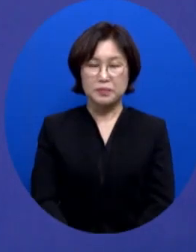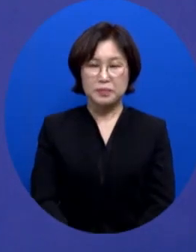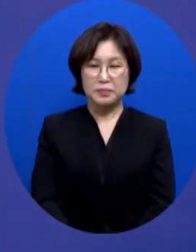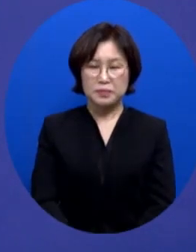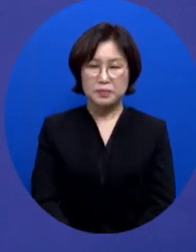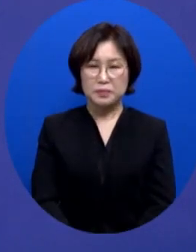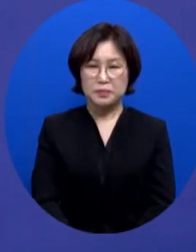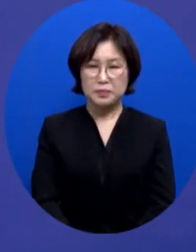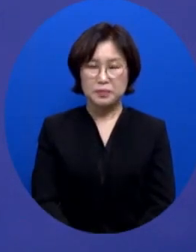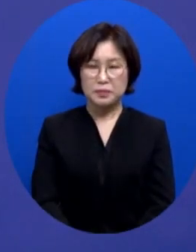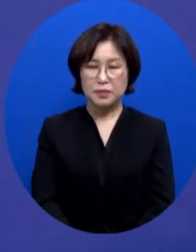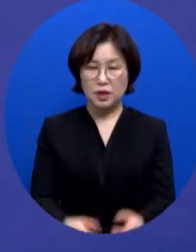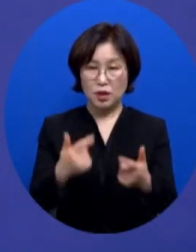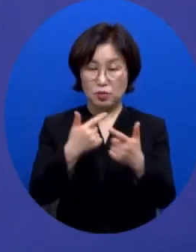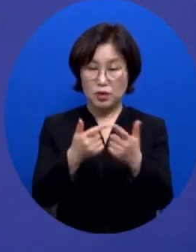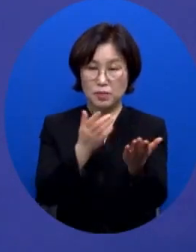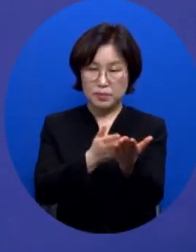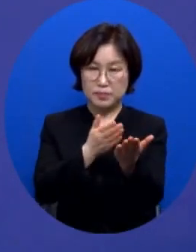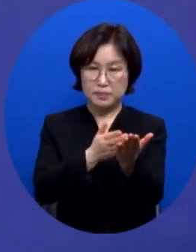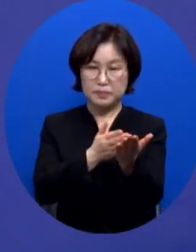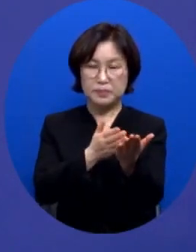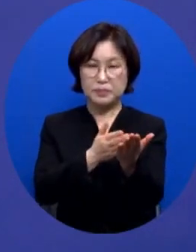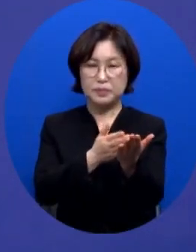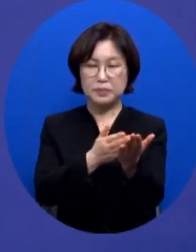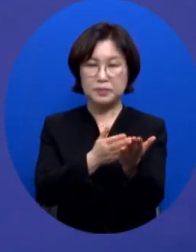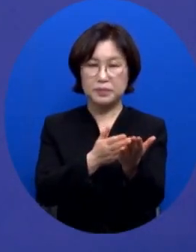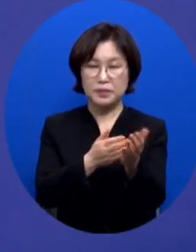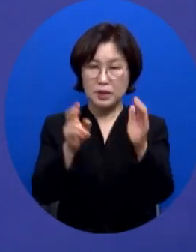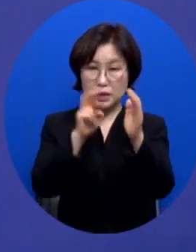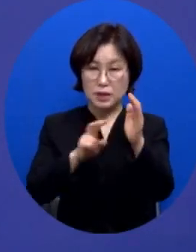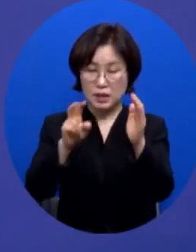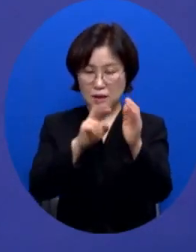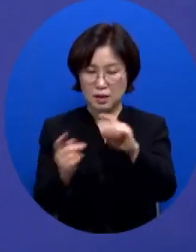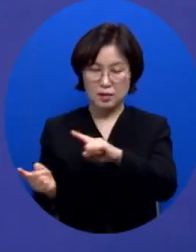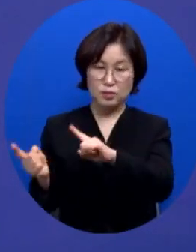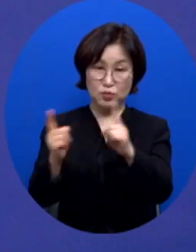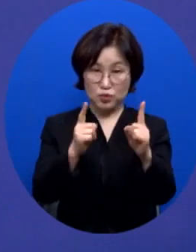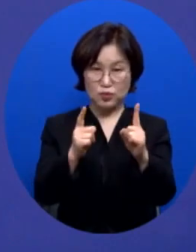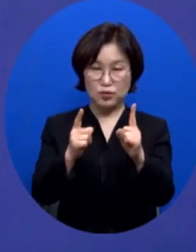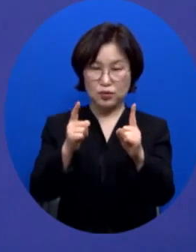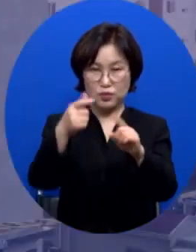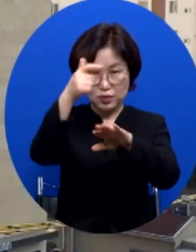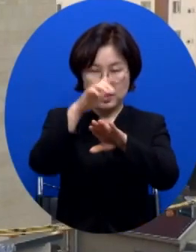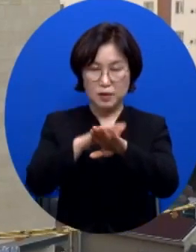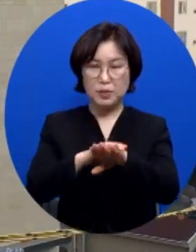cts 부산방송 acts 특별 예배 찬양 부흥회를 개최했습니다